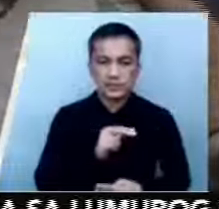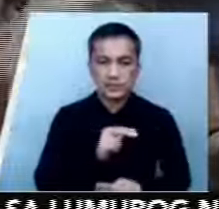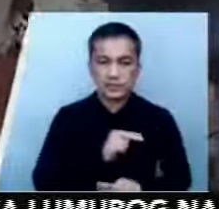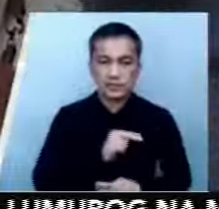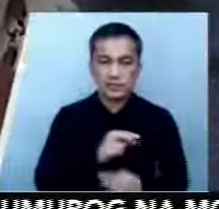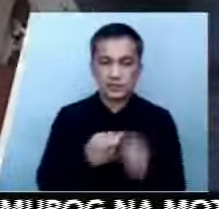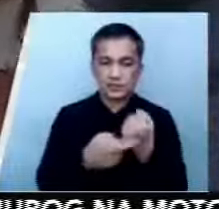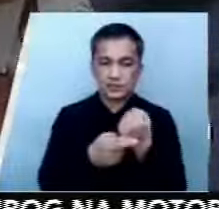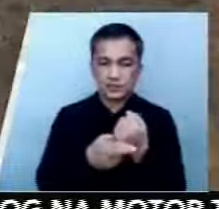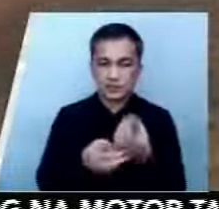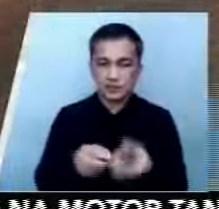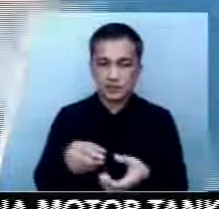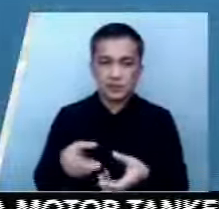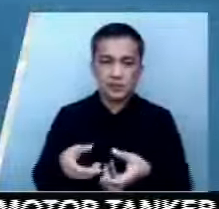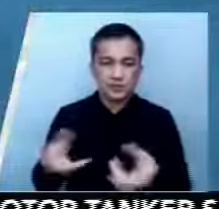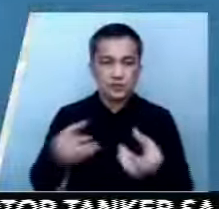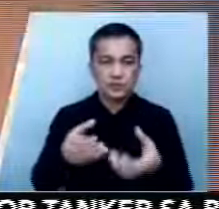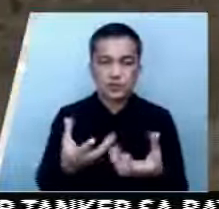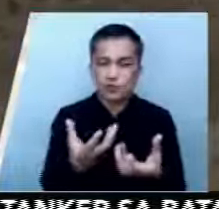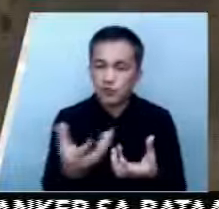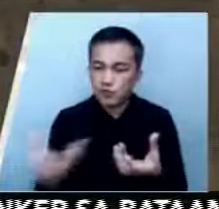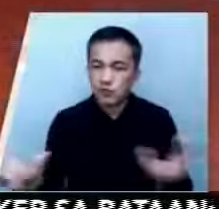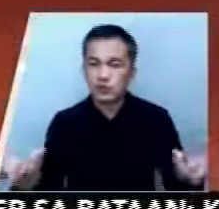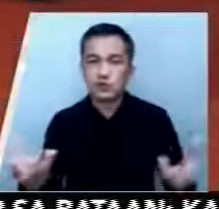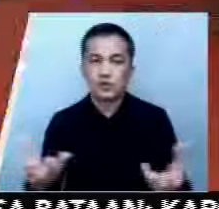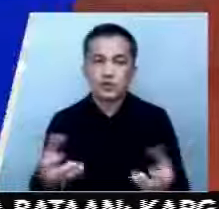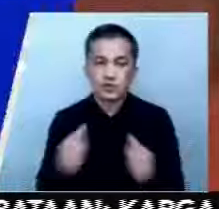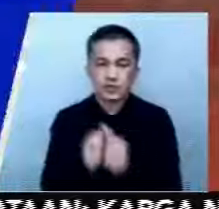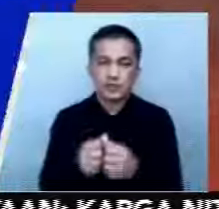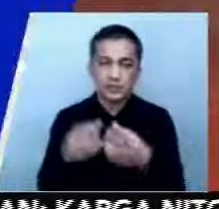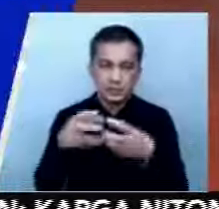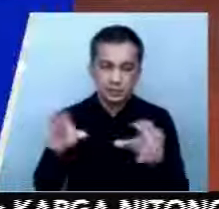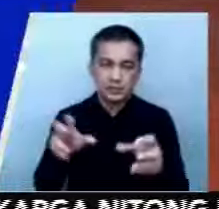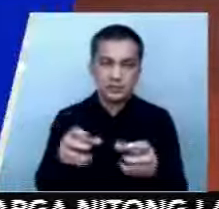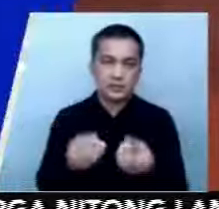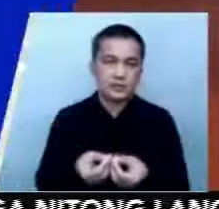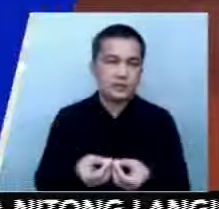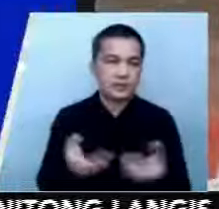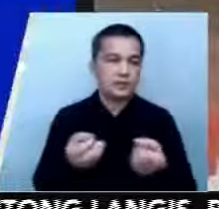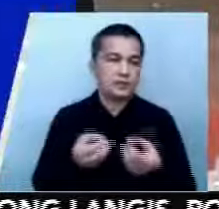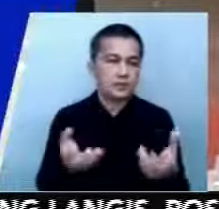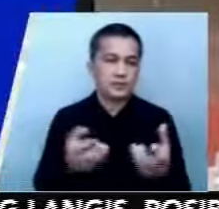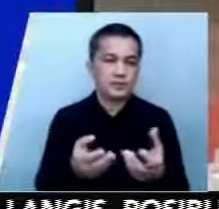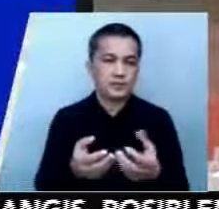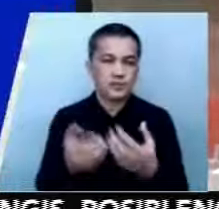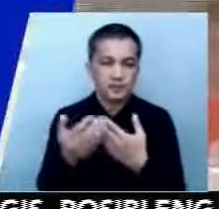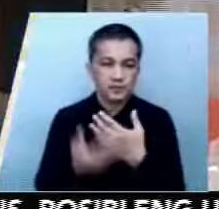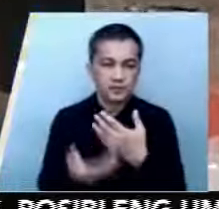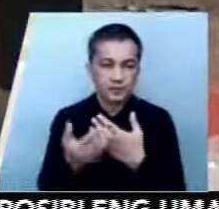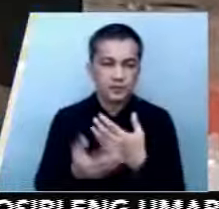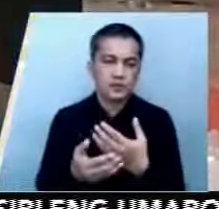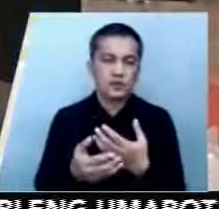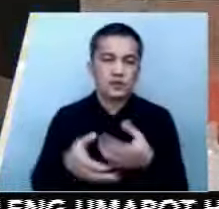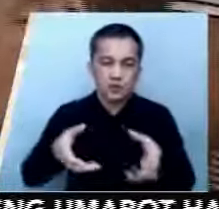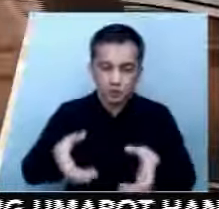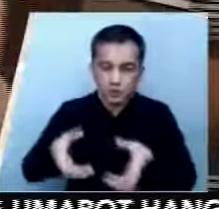ng kapuso lugaw na may kasamang itlog. Namigay rin tayo ng mga tinapay at food packs